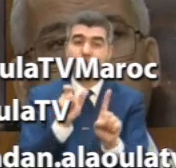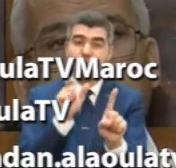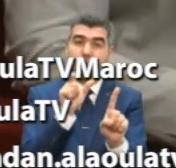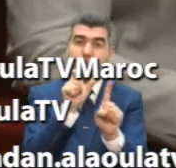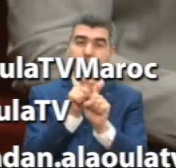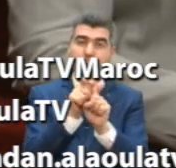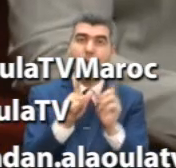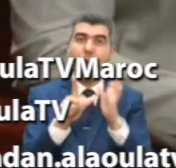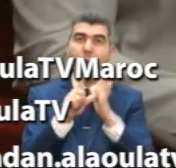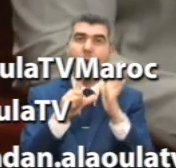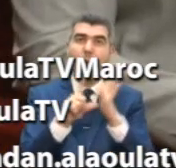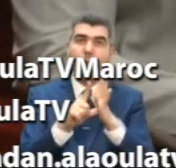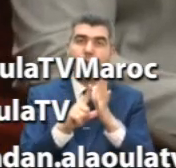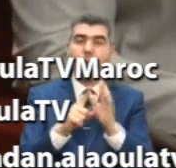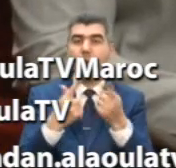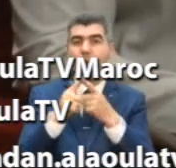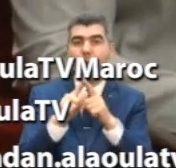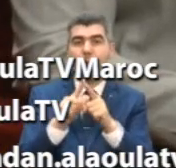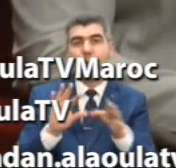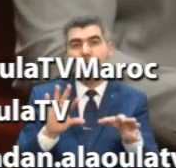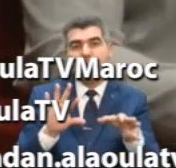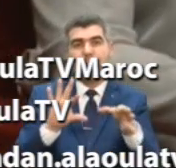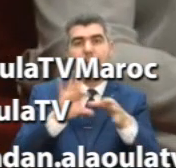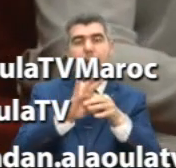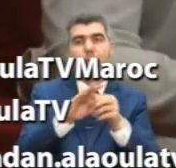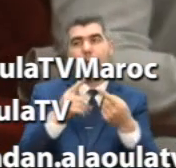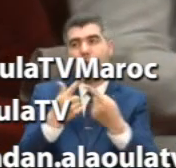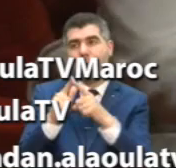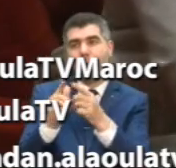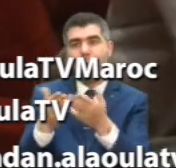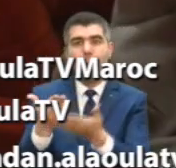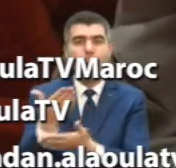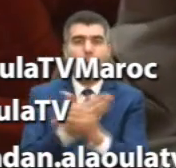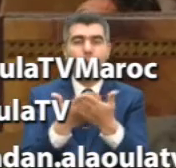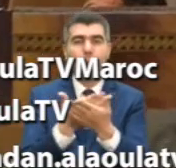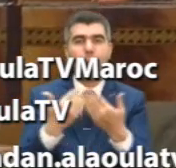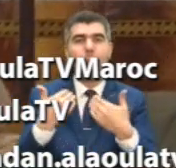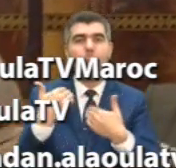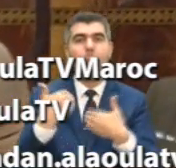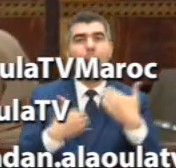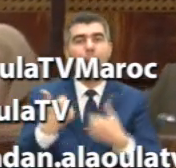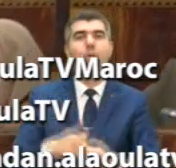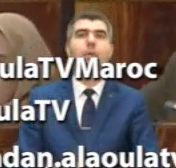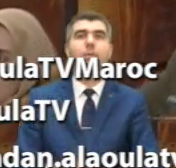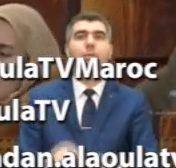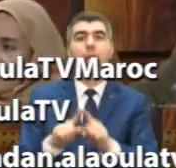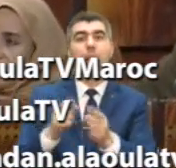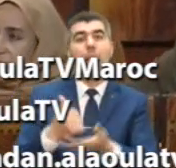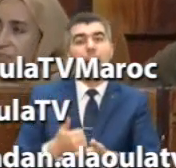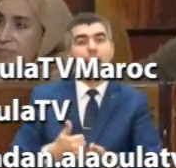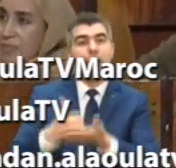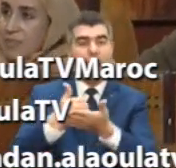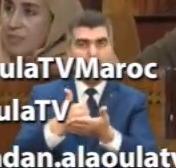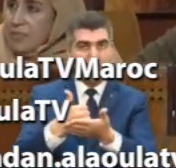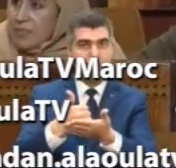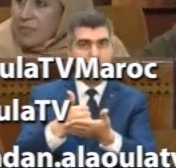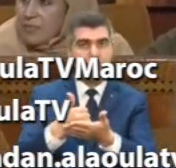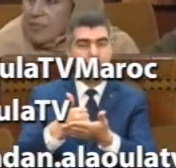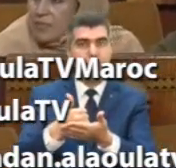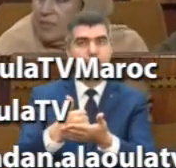القانون من خلال الإدماج في الحياة الاقتصادية والاجتماعية، من خلال الدعم ديال